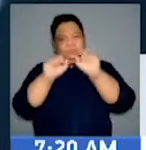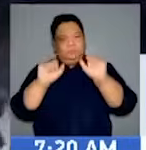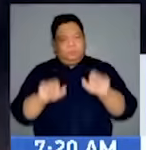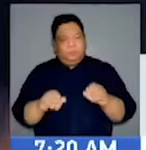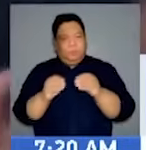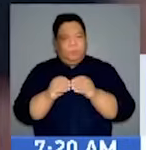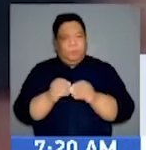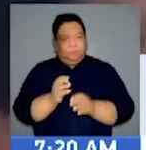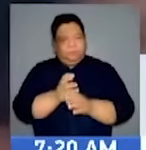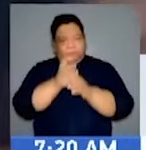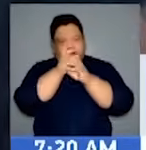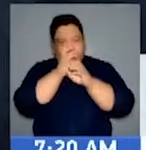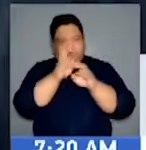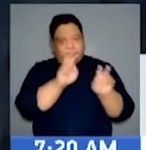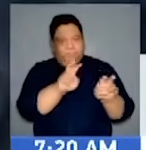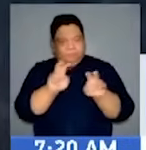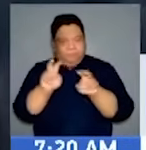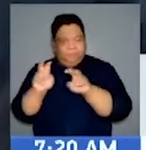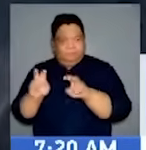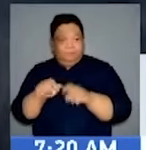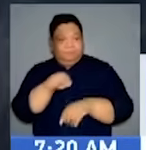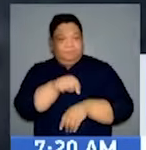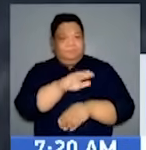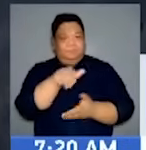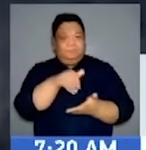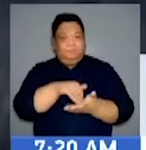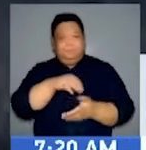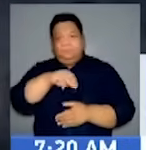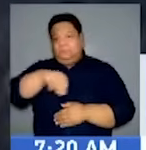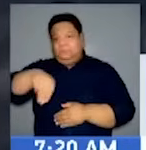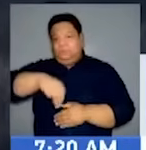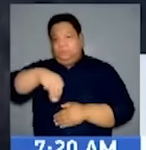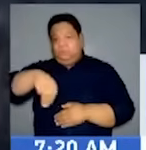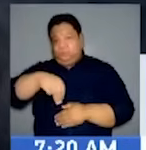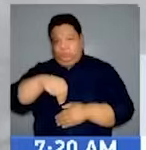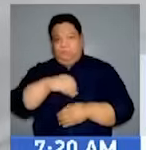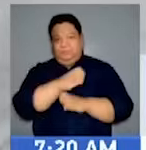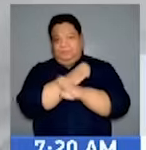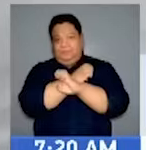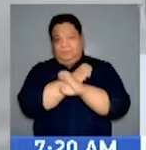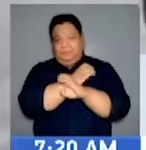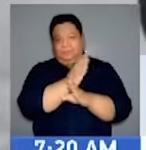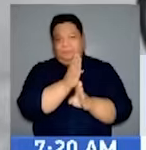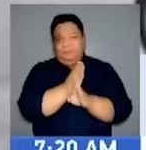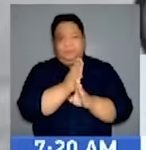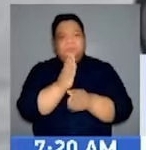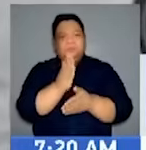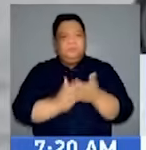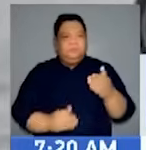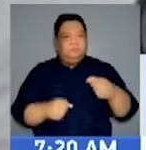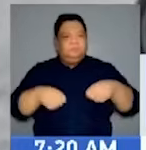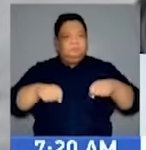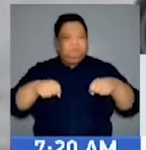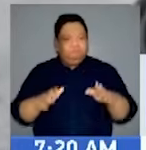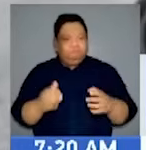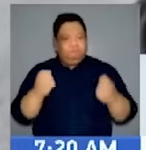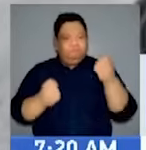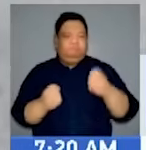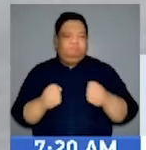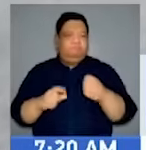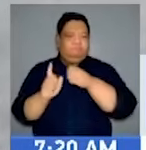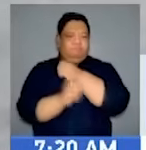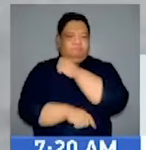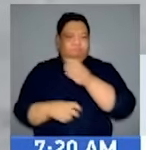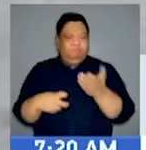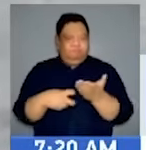operasyon nila sa busway sa EDSA Mandaluyong northbound ngayong umaga, may ilang motorista pa rin ang natikitan, kabilang ng 2 motorcycle riders